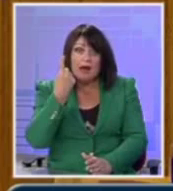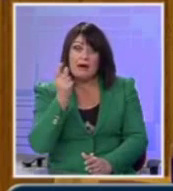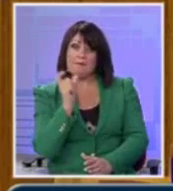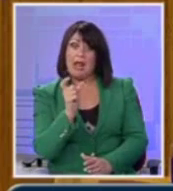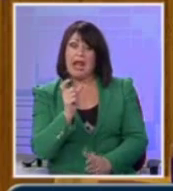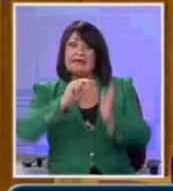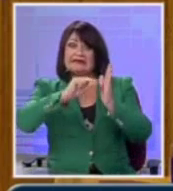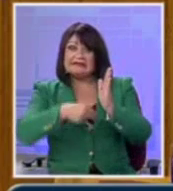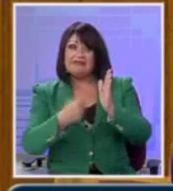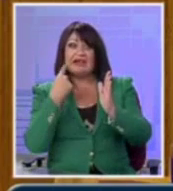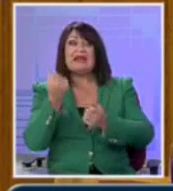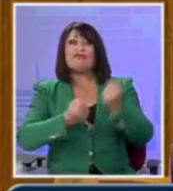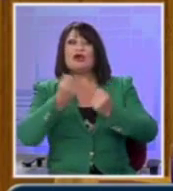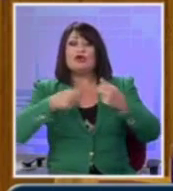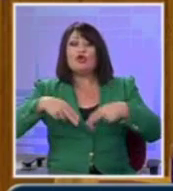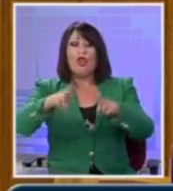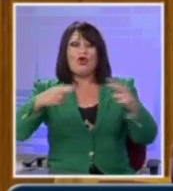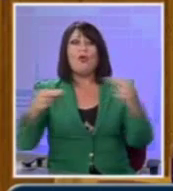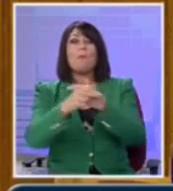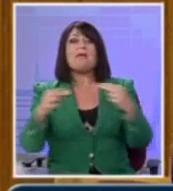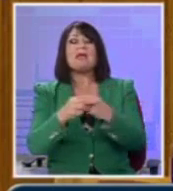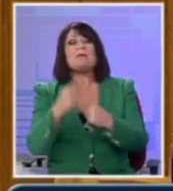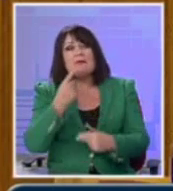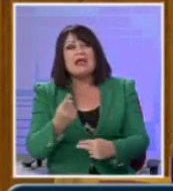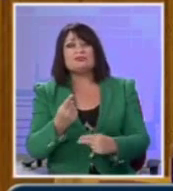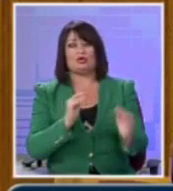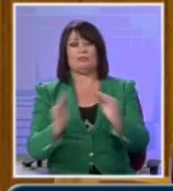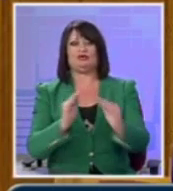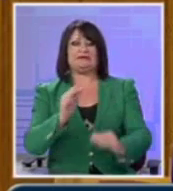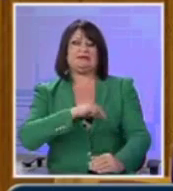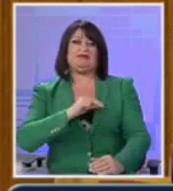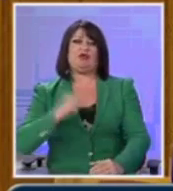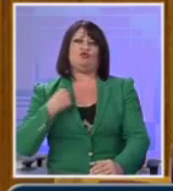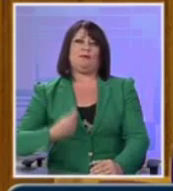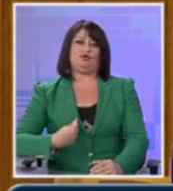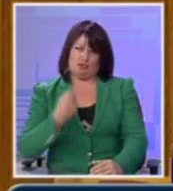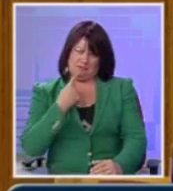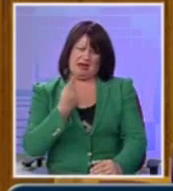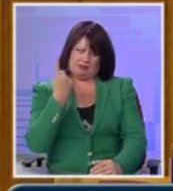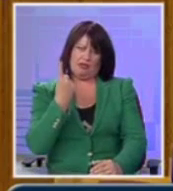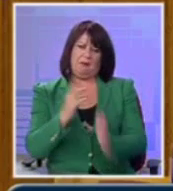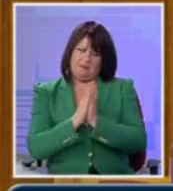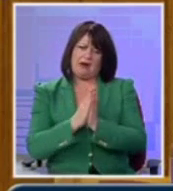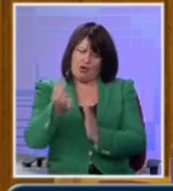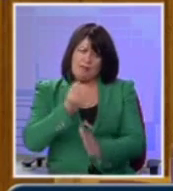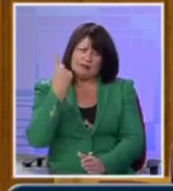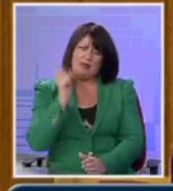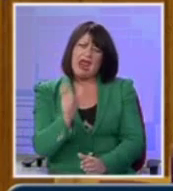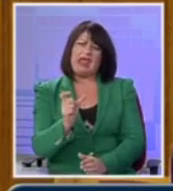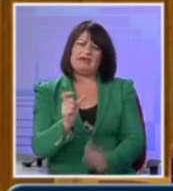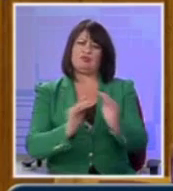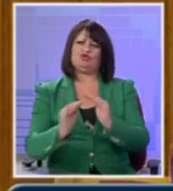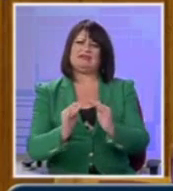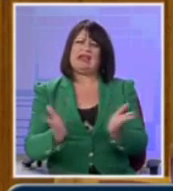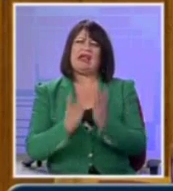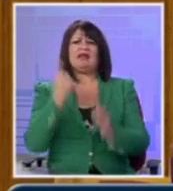των συμβάσεων των αυτοκινητοδρόμων με την οποία διασφαλίσατε το δημόσιο συμφέρον. Σας παρακαλώ να μας πείτε αν ένα από